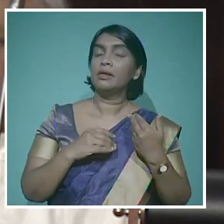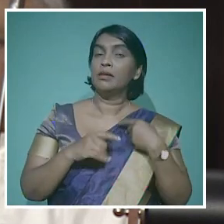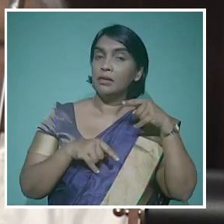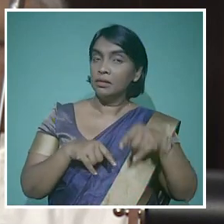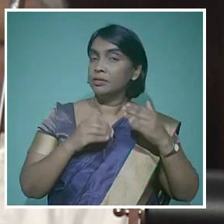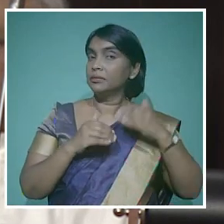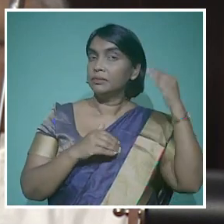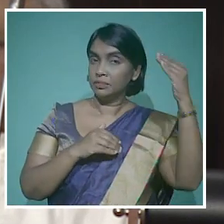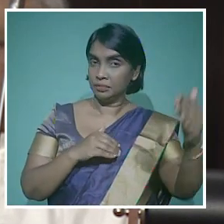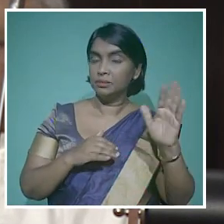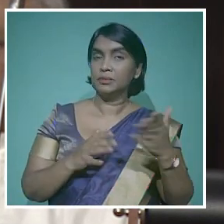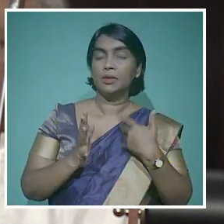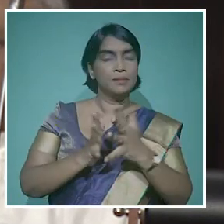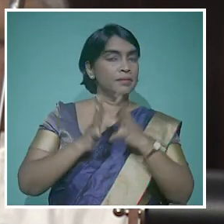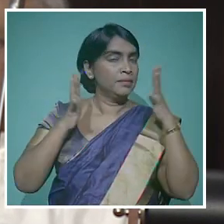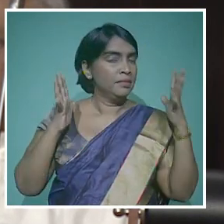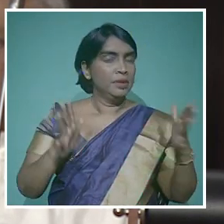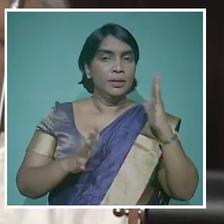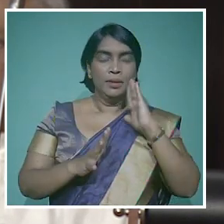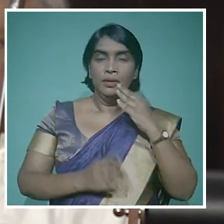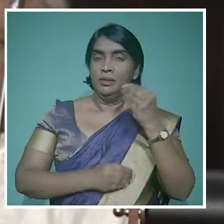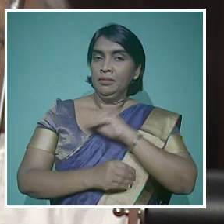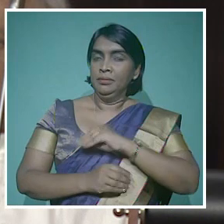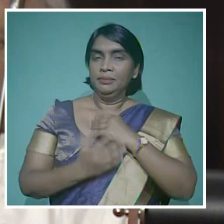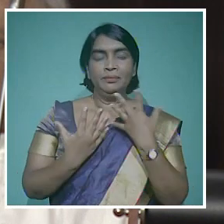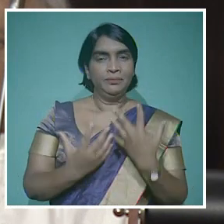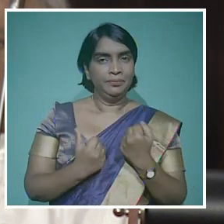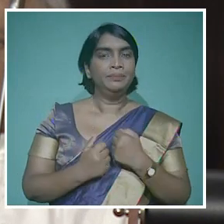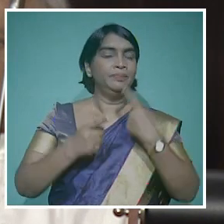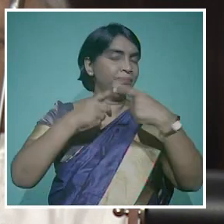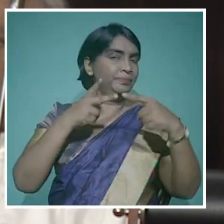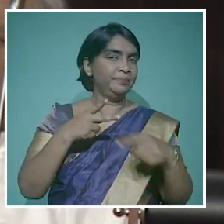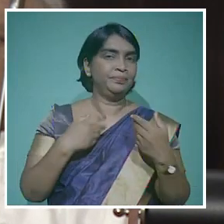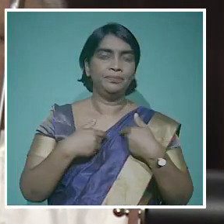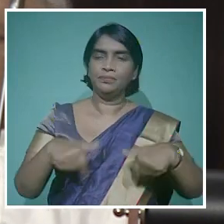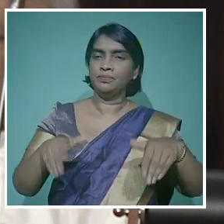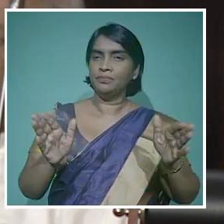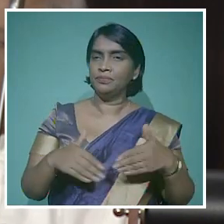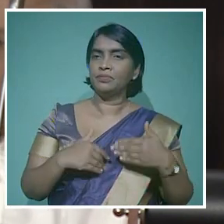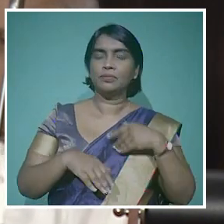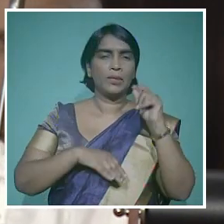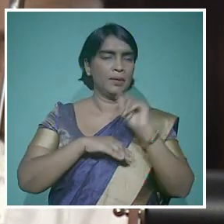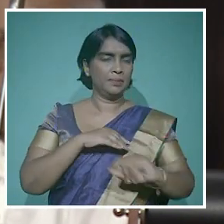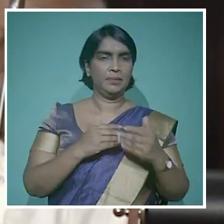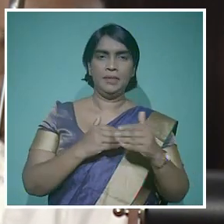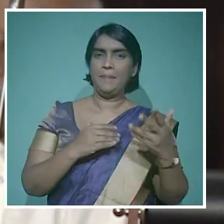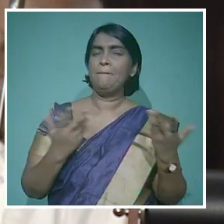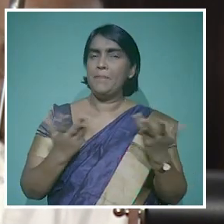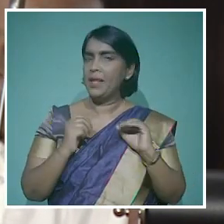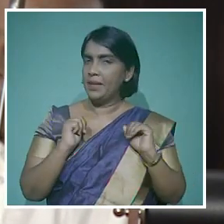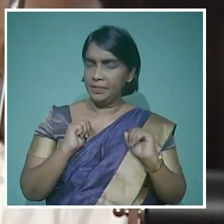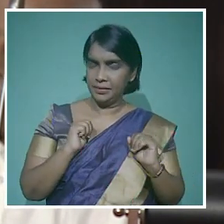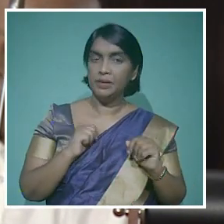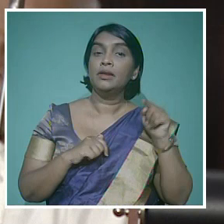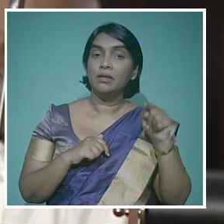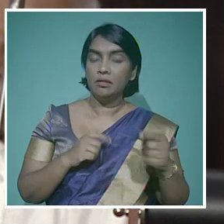එතනින් එහාට මහා පරිමාණයේ විදේශ ආදායම් ලබන ක්ෂේත්‍රයන් අපිට තවමත් නිර්මාණය කරගන්න බැරි වුණේ ඇයි?